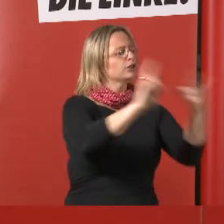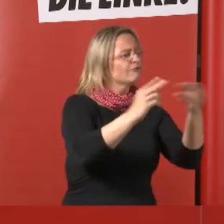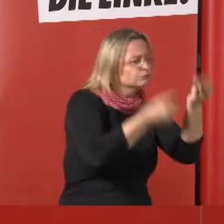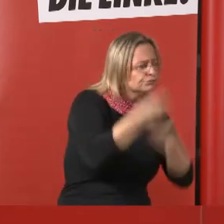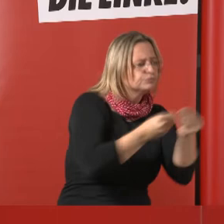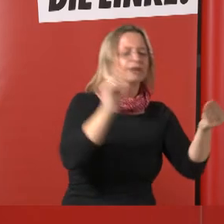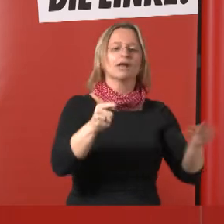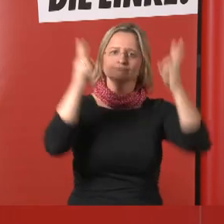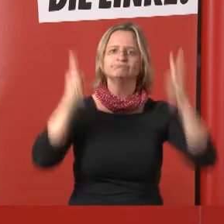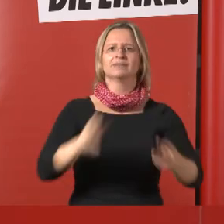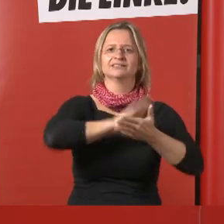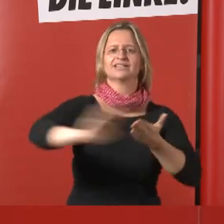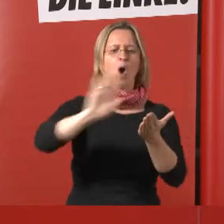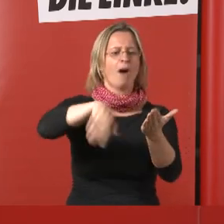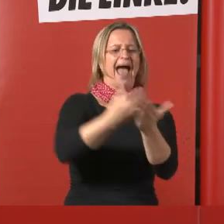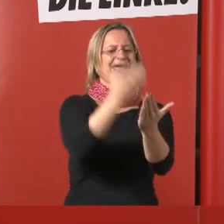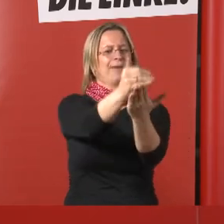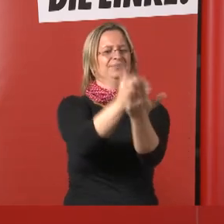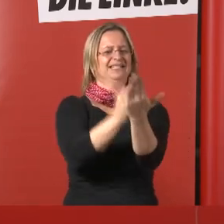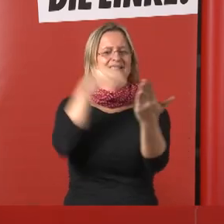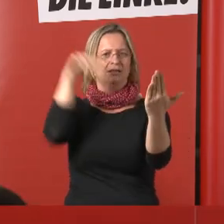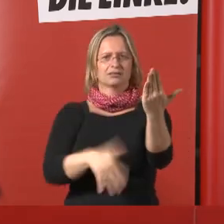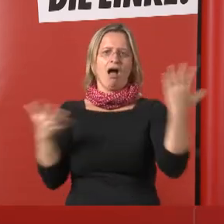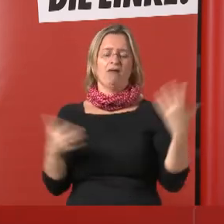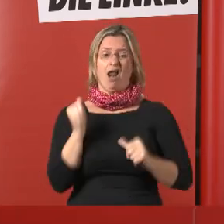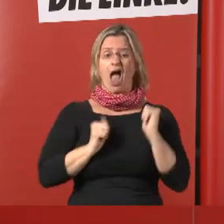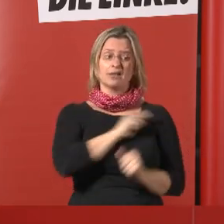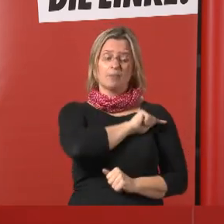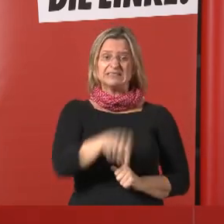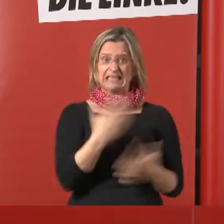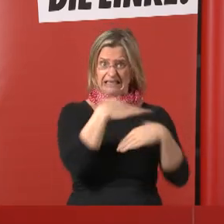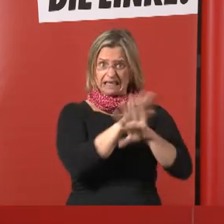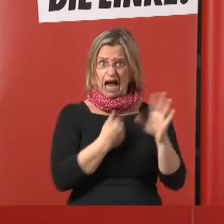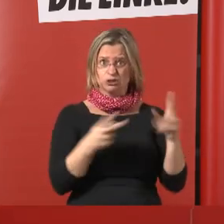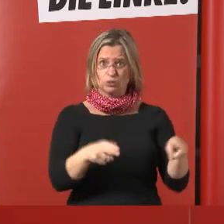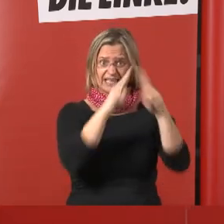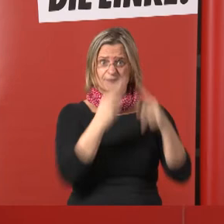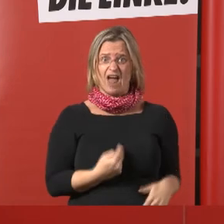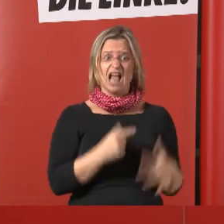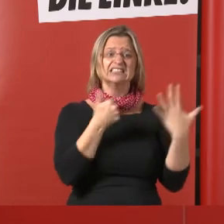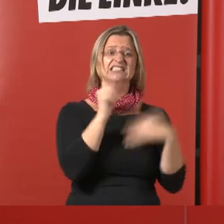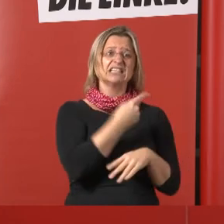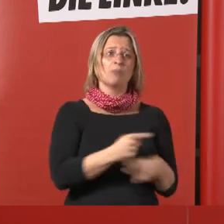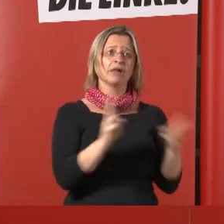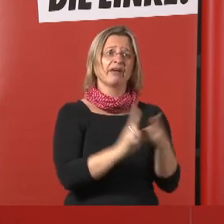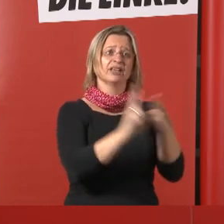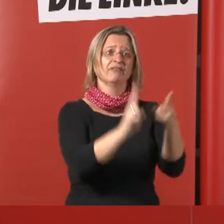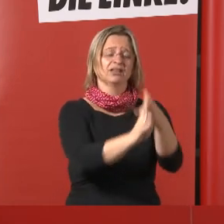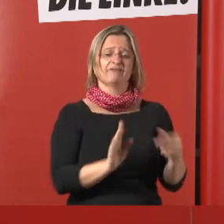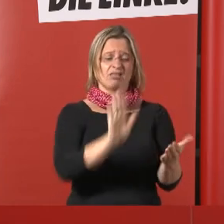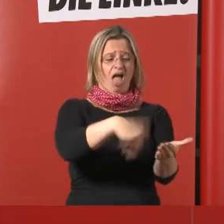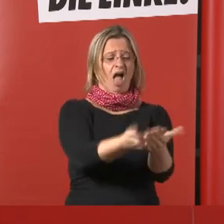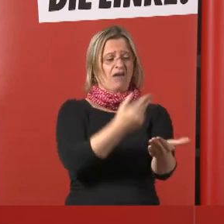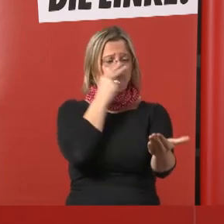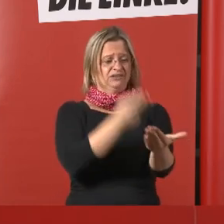am Ende klar abrechenbare Ergebnisse ständen. Das war bei den bisherigen 6 Integrationsgipfeln nicht